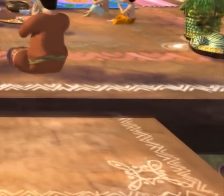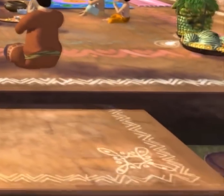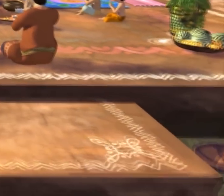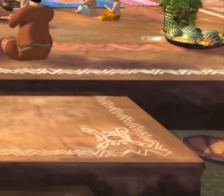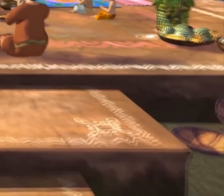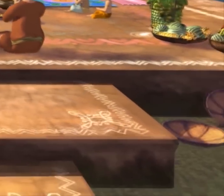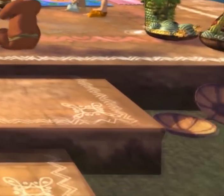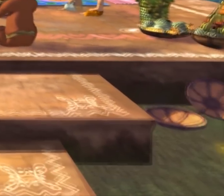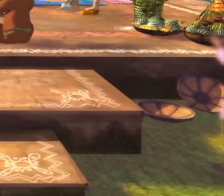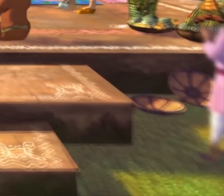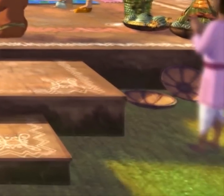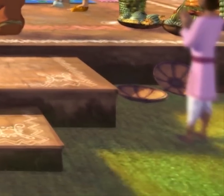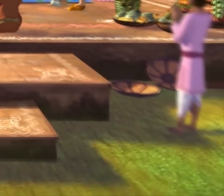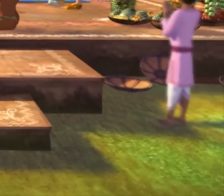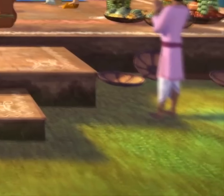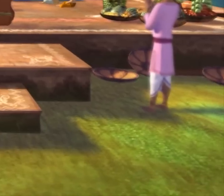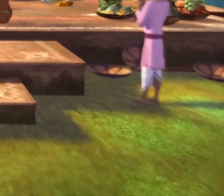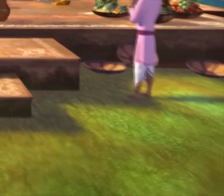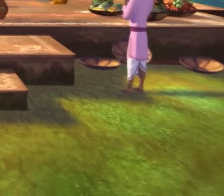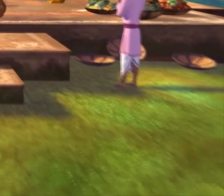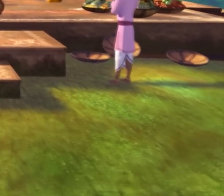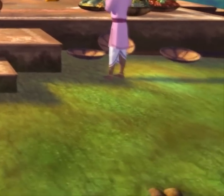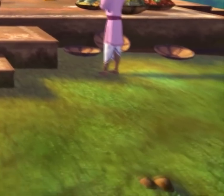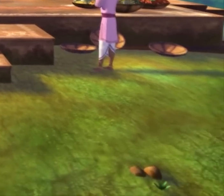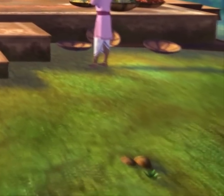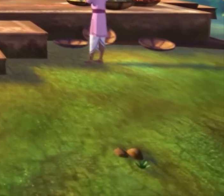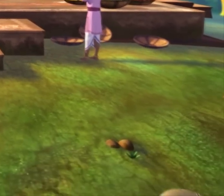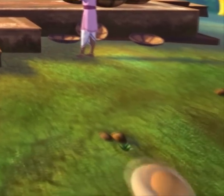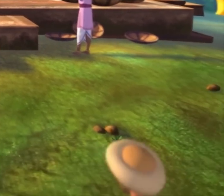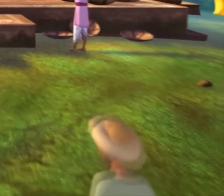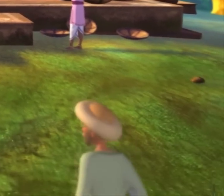परिवृतो मन्दारमालाङ्किलः